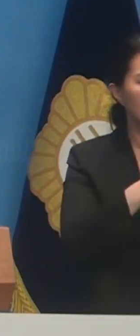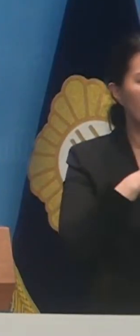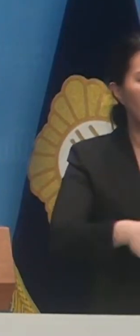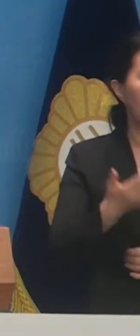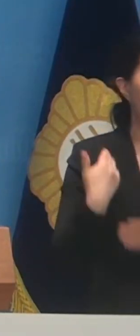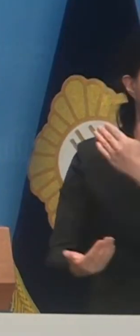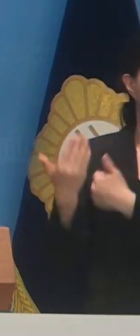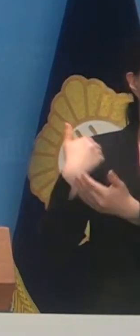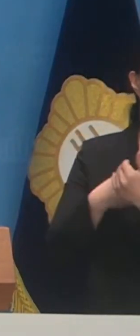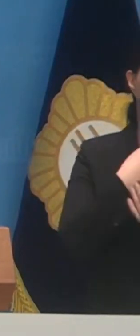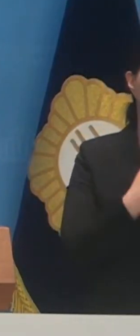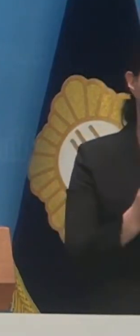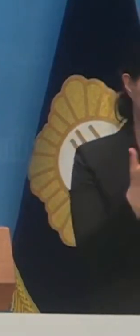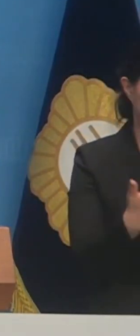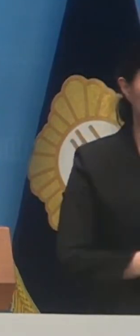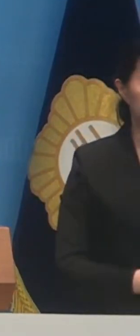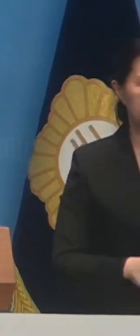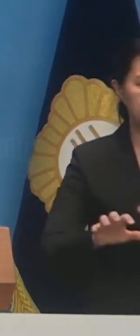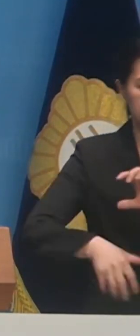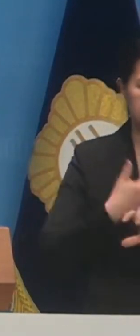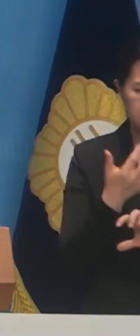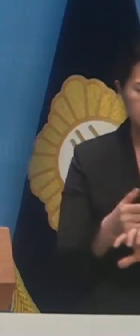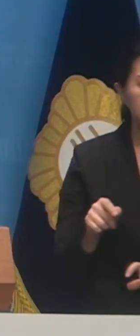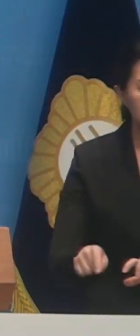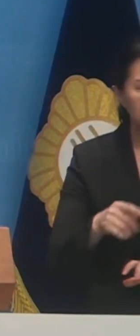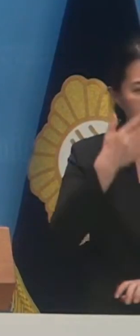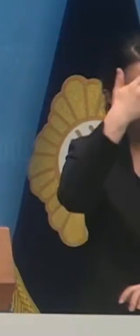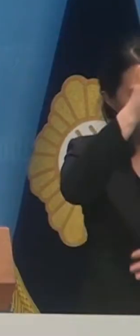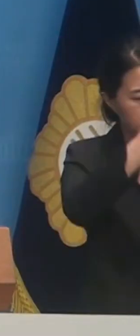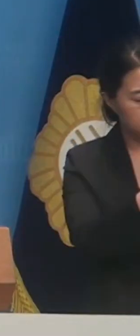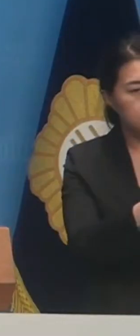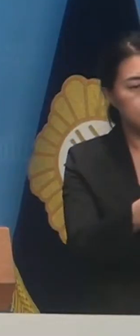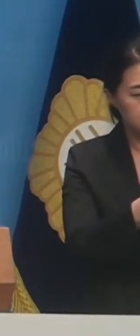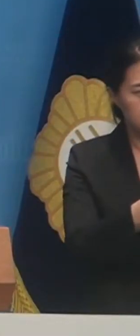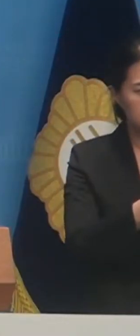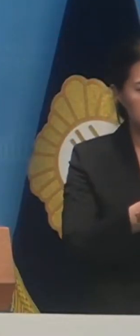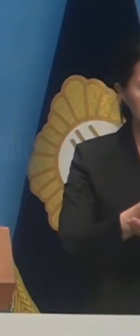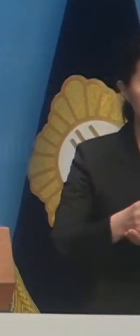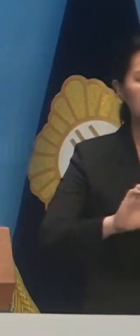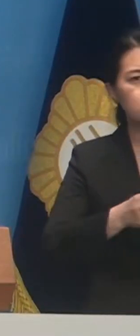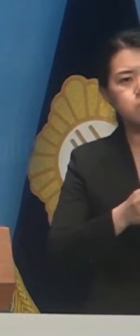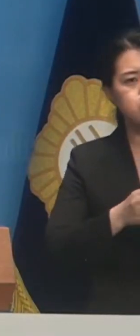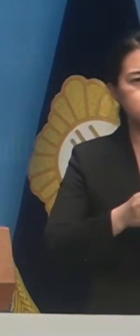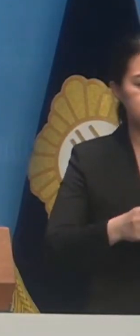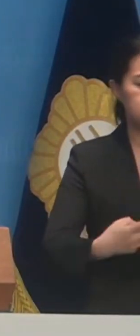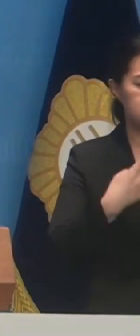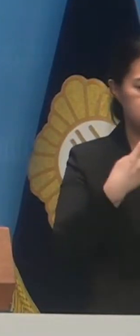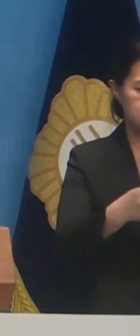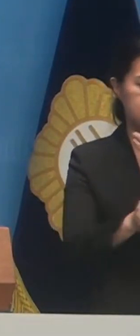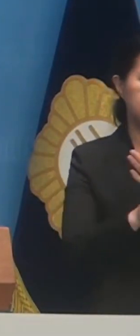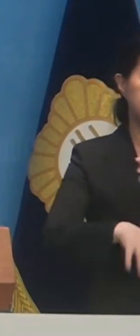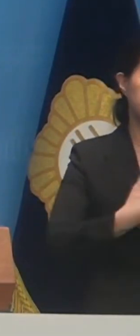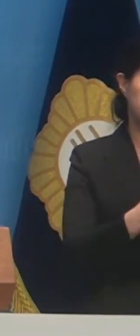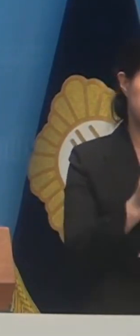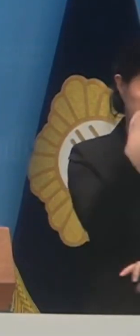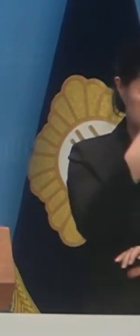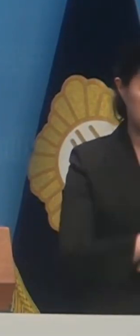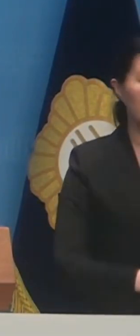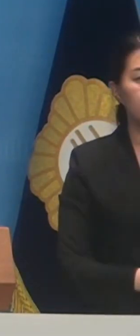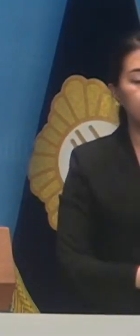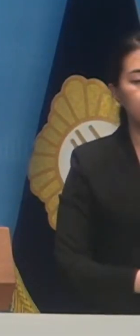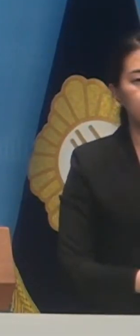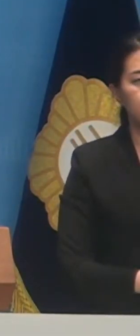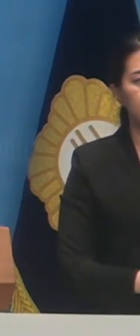되었습니다. 내란의 땅이 헌법을 유린한 12.3 불법 개혁이 그것입니다.